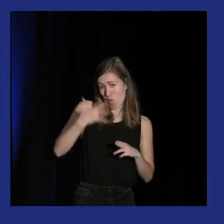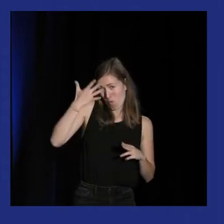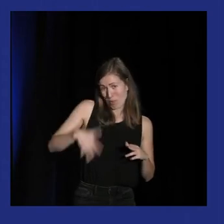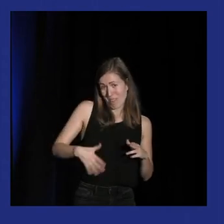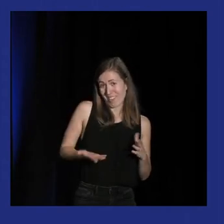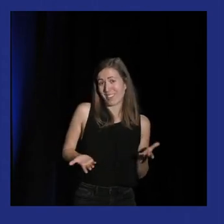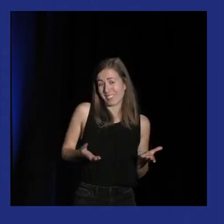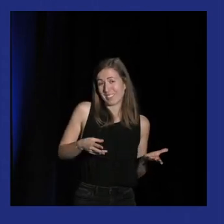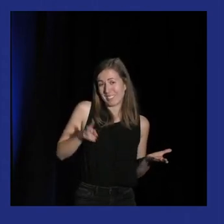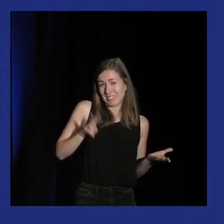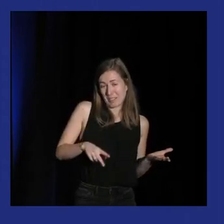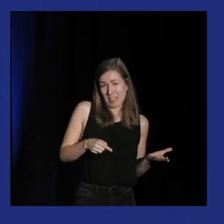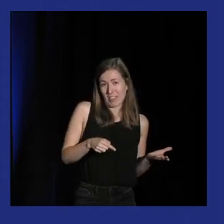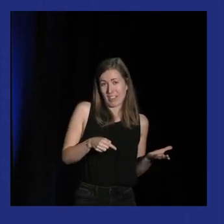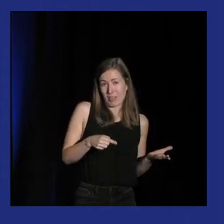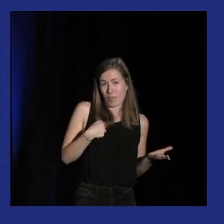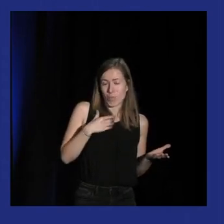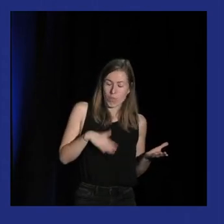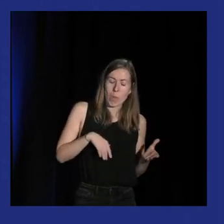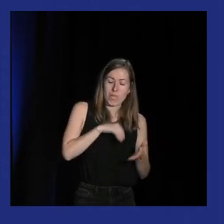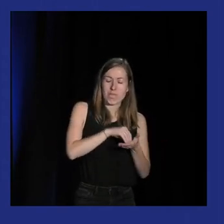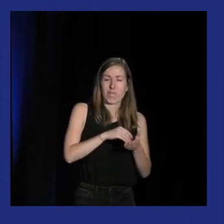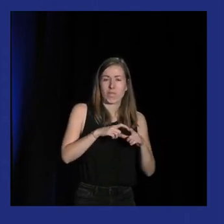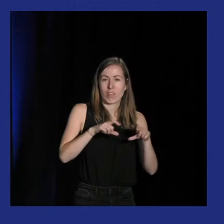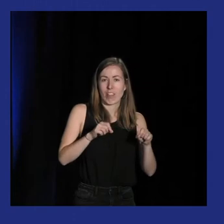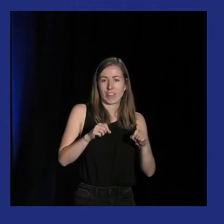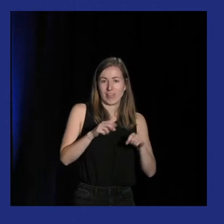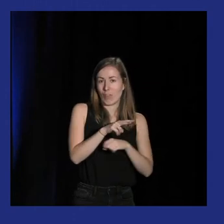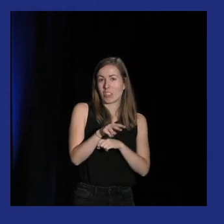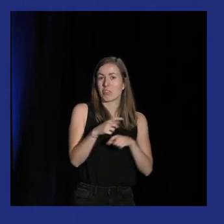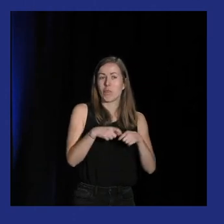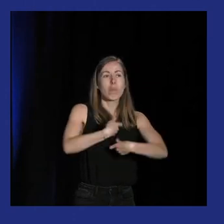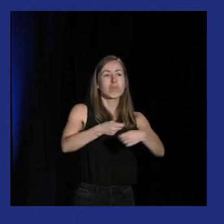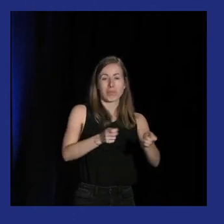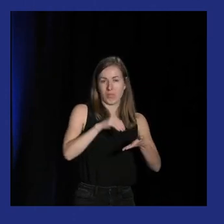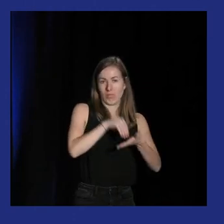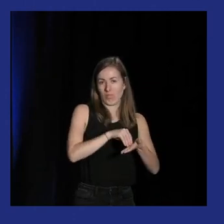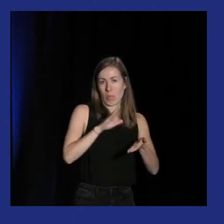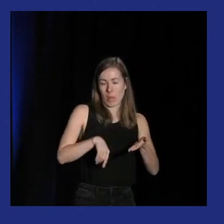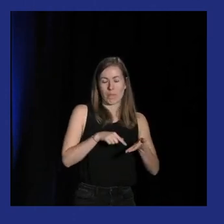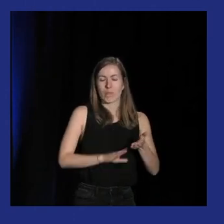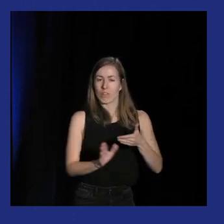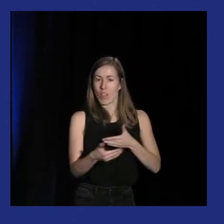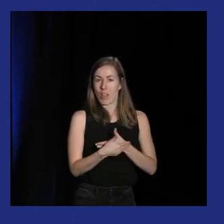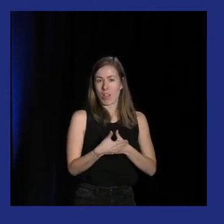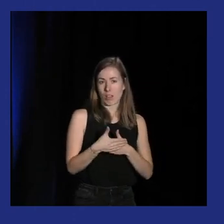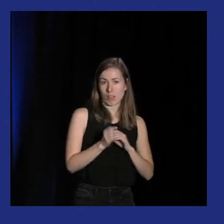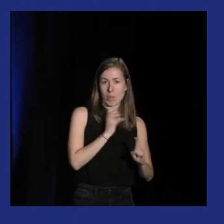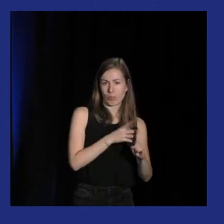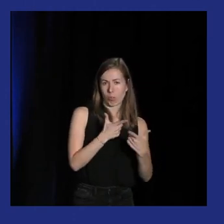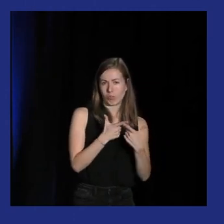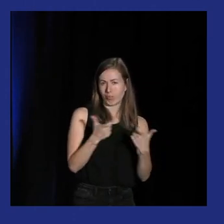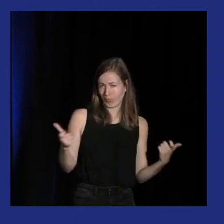mais mais que voilà que j'utilise quand même sur ma carte de visite mais qui en réalité recouvre plein de choses parce que bon quand on